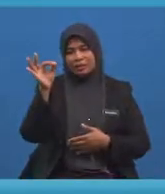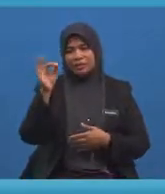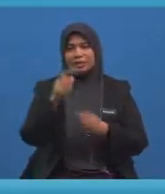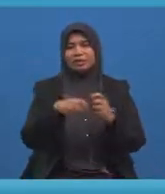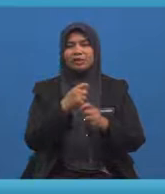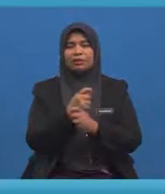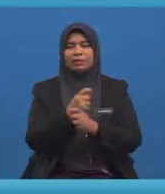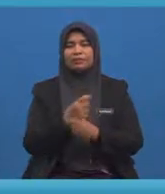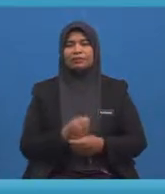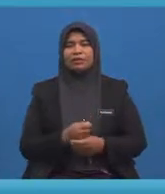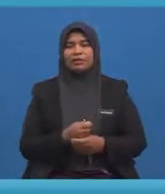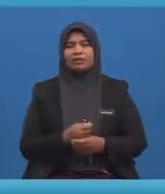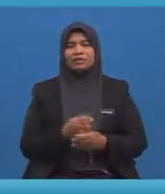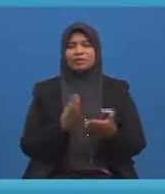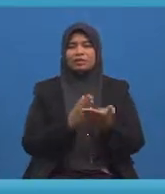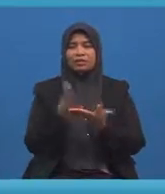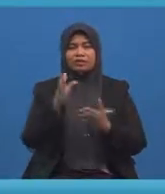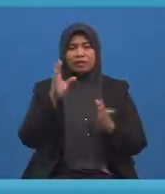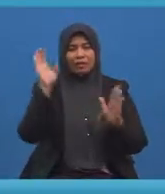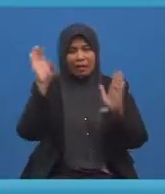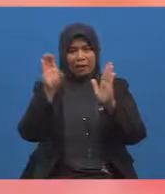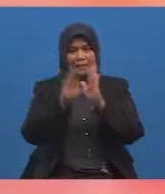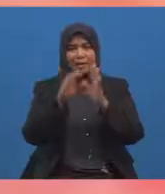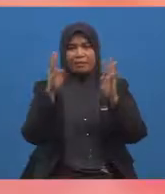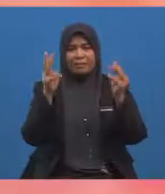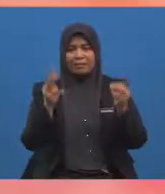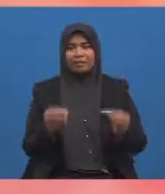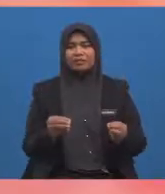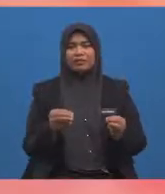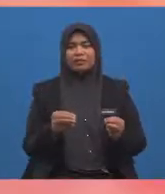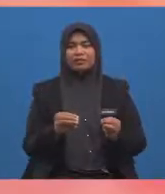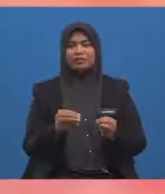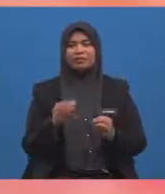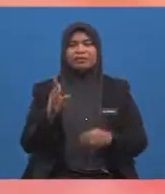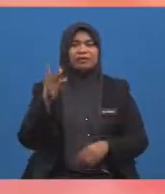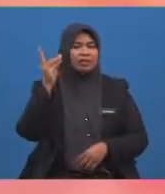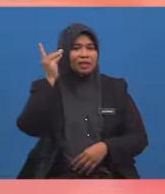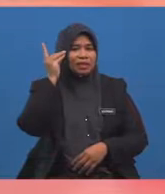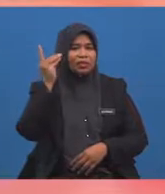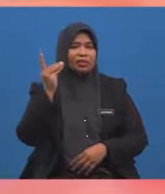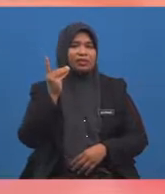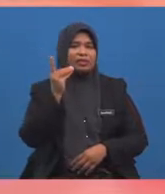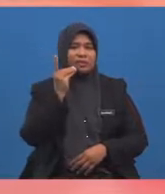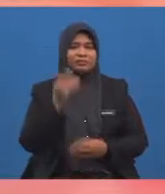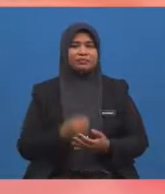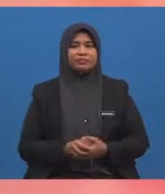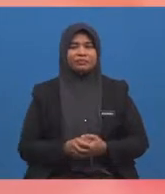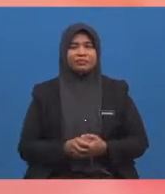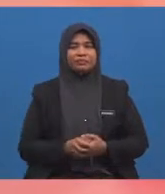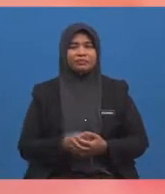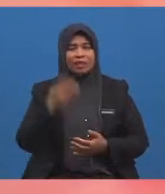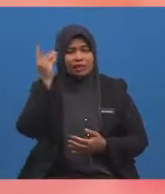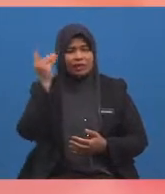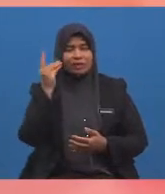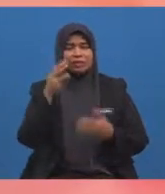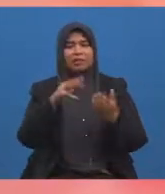seterusnya menunjukkan manusia sudah sampai ke peringkat dewasa. Apakah maksud dewasa? Dewasa